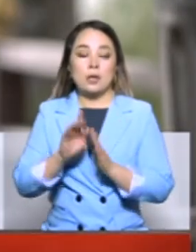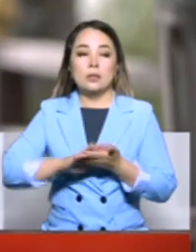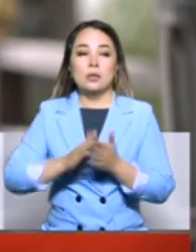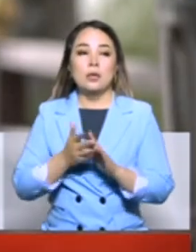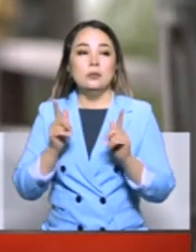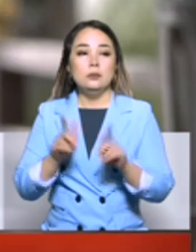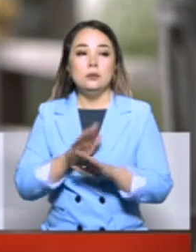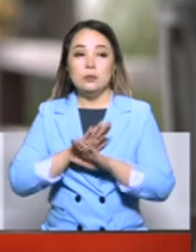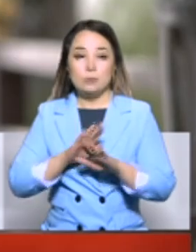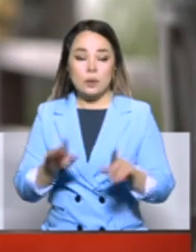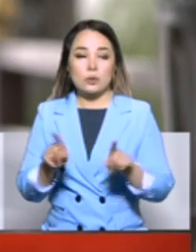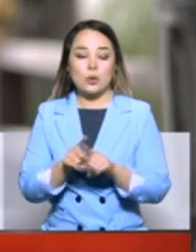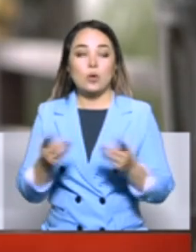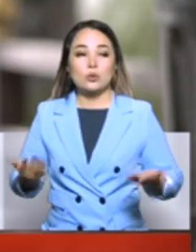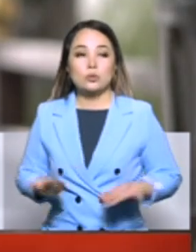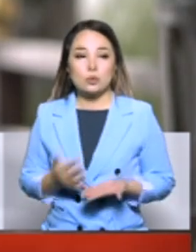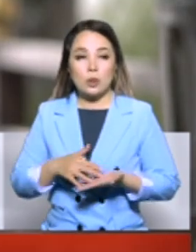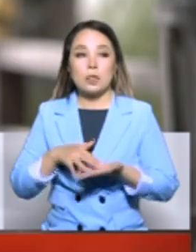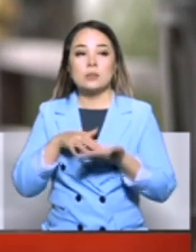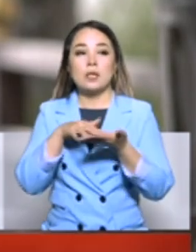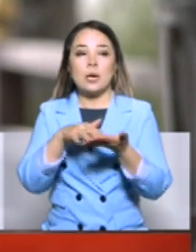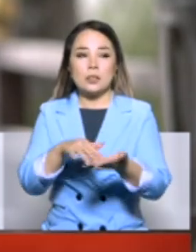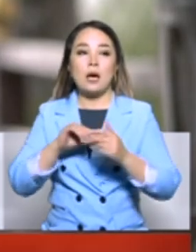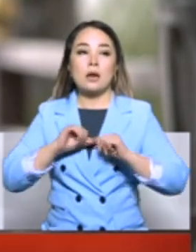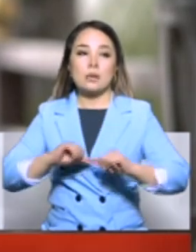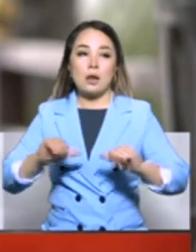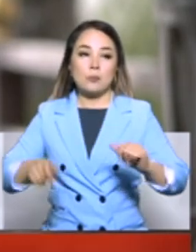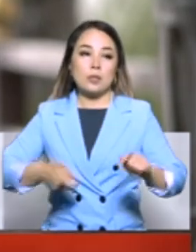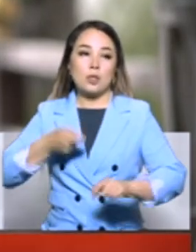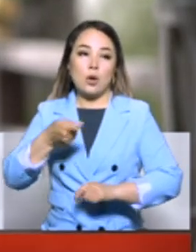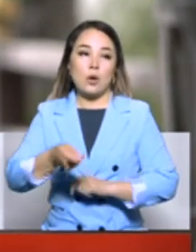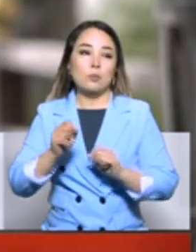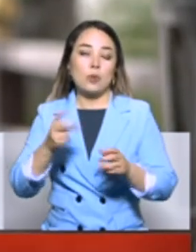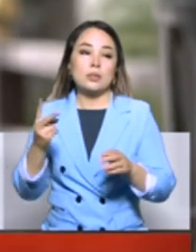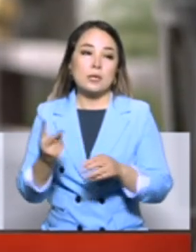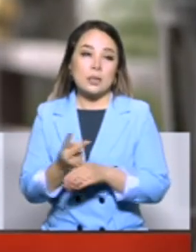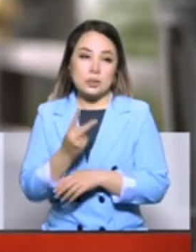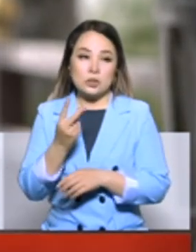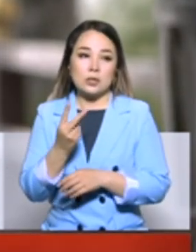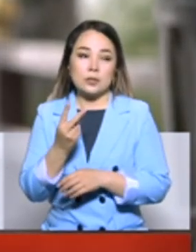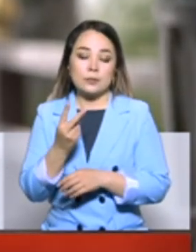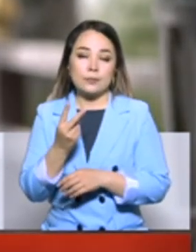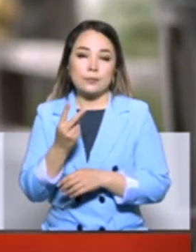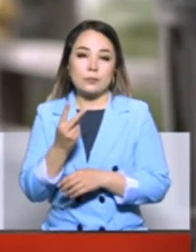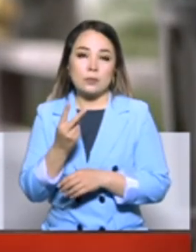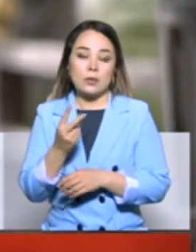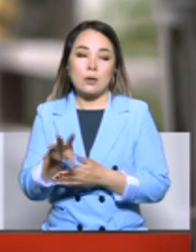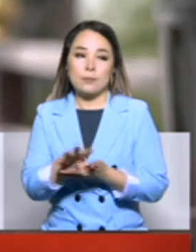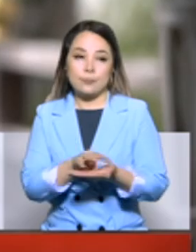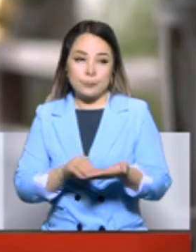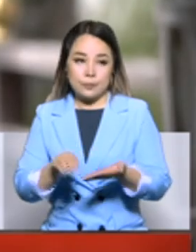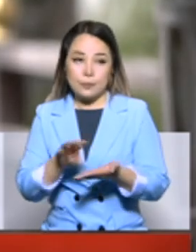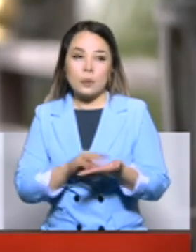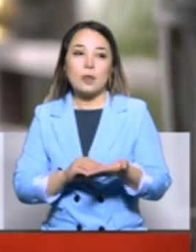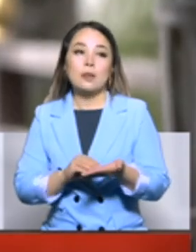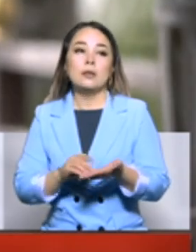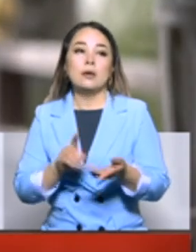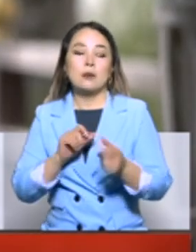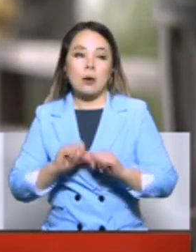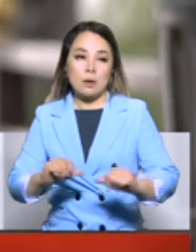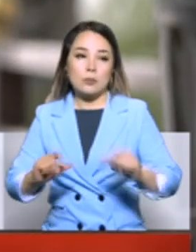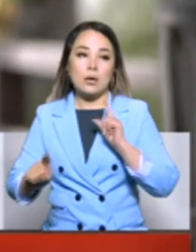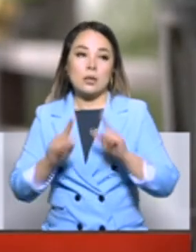жағдайда тұрғындар қайтадан өтініштерін комиссияға береді. Екінші рет комиссия талқылап,